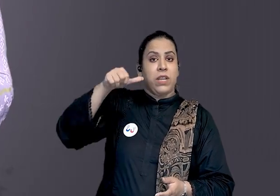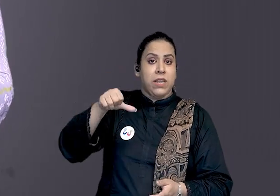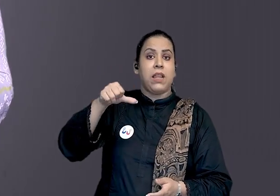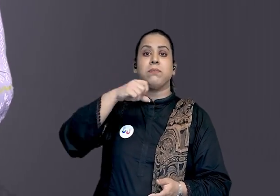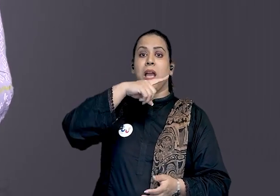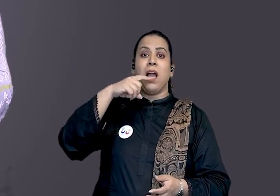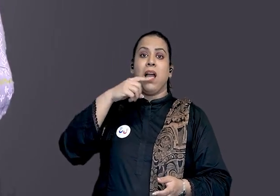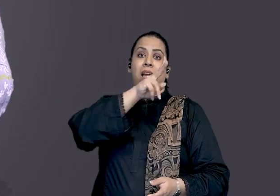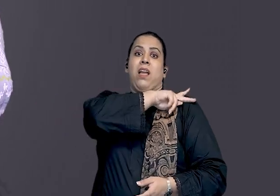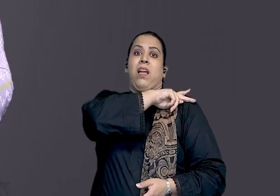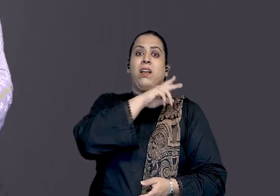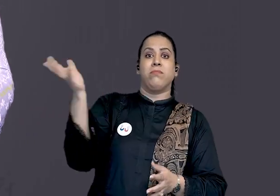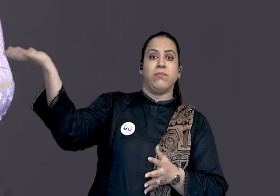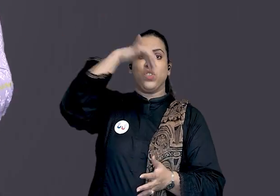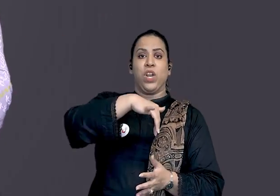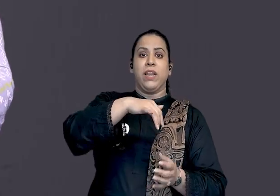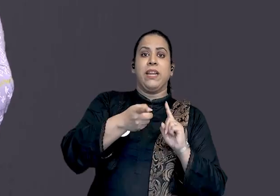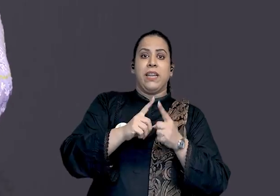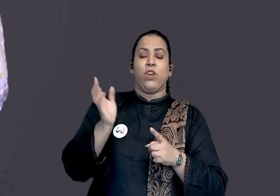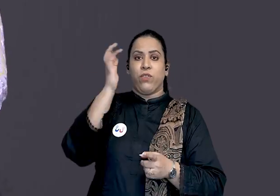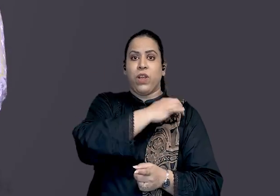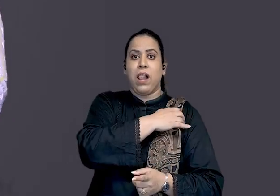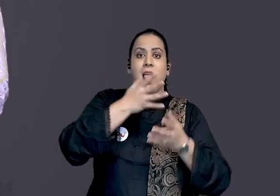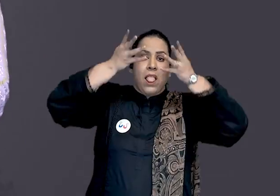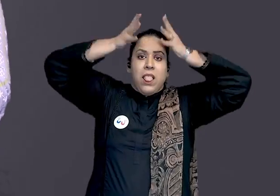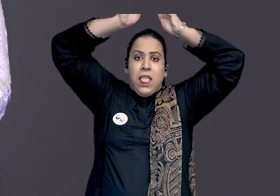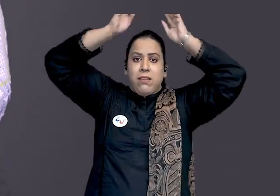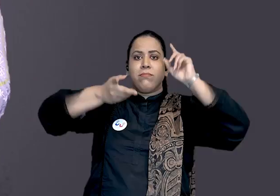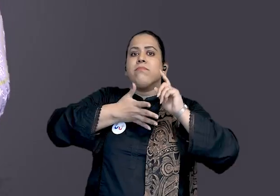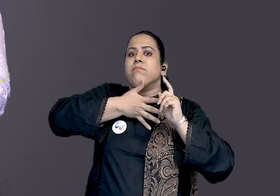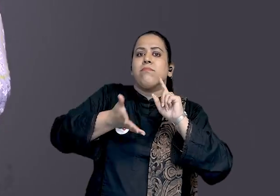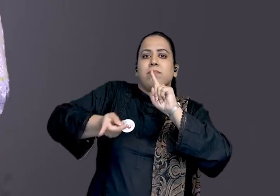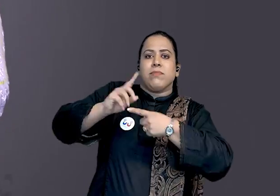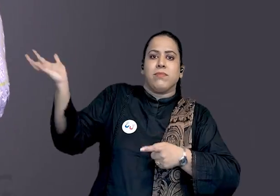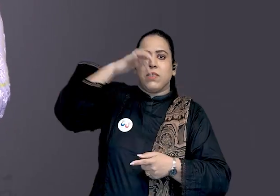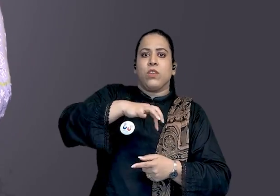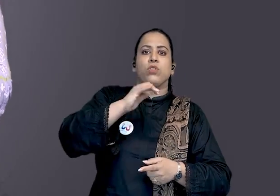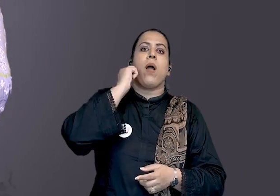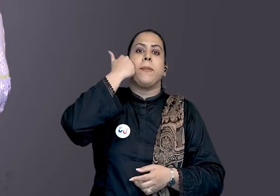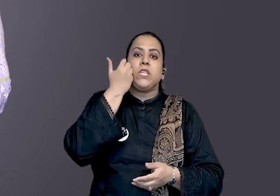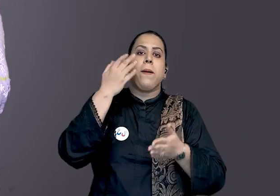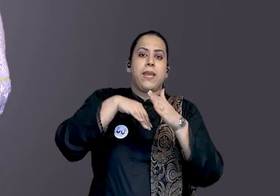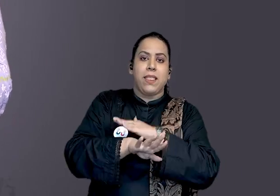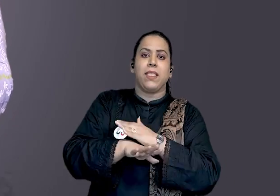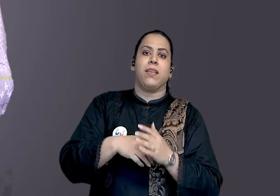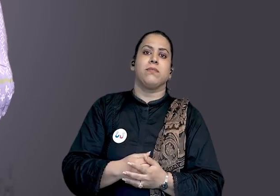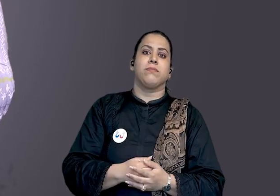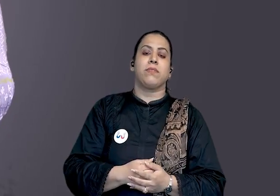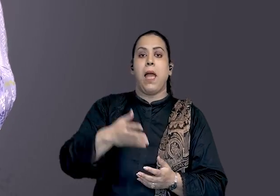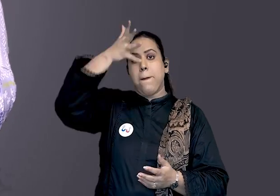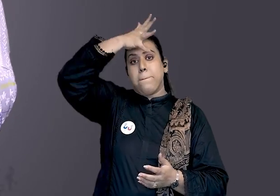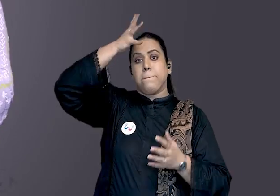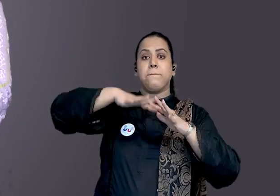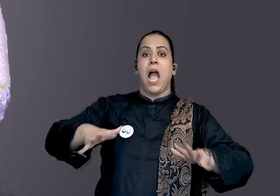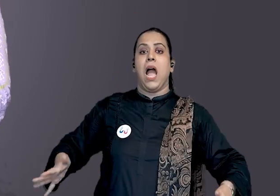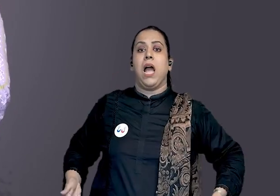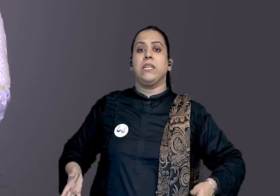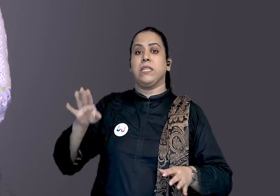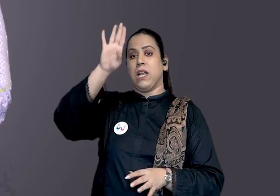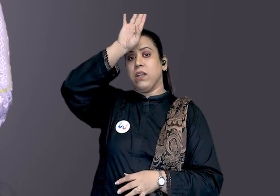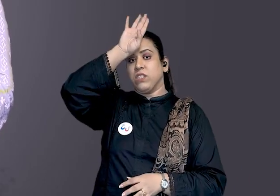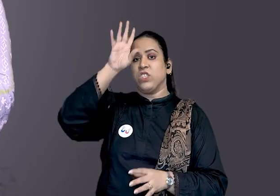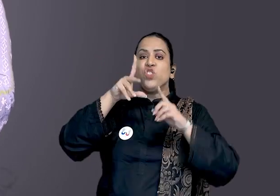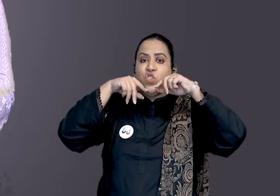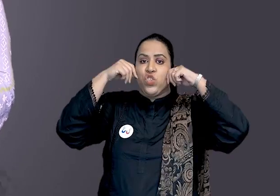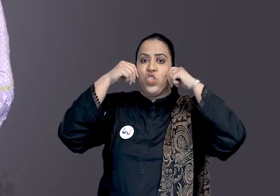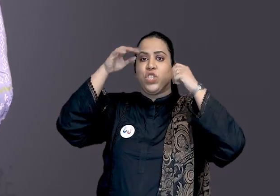سارے ریکارڈ جو تھے نا ان کا بھی کچھ حصہ پنجاب آرکائیوز کے اندر موجود ہے. اور اس دور میں جیسے کہ آئی ایم شیور آپ لوگ جانتے ہوں